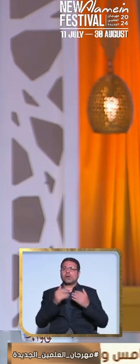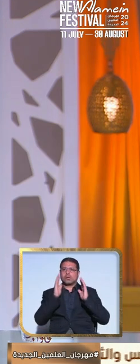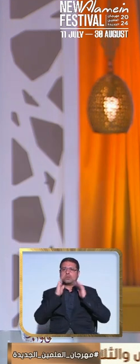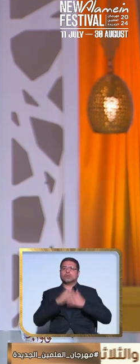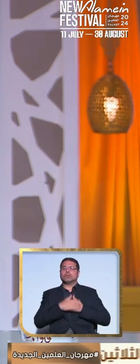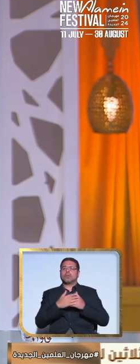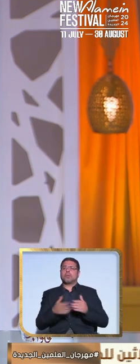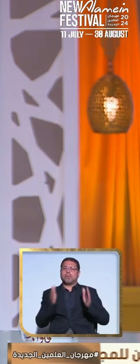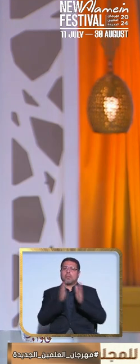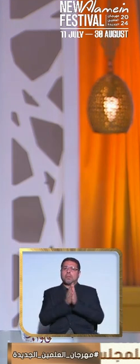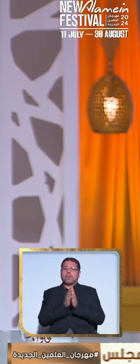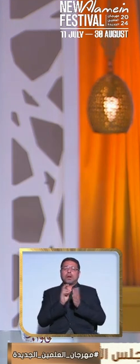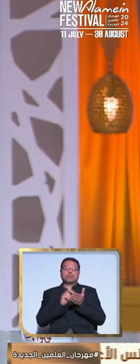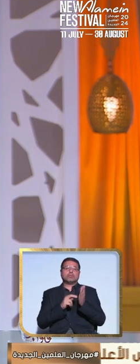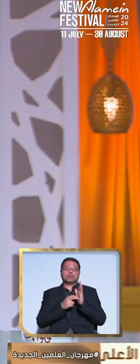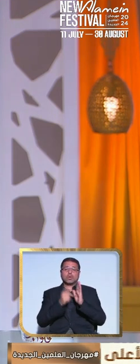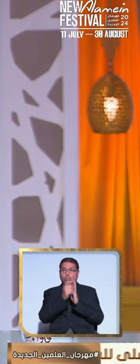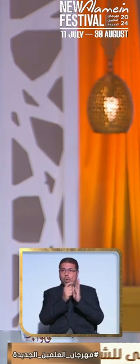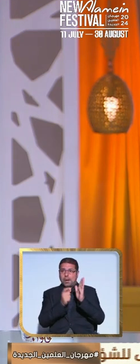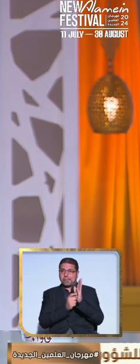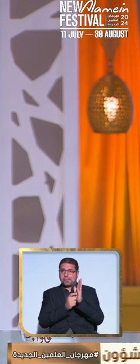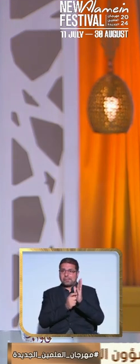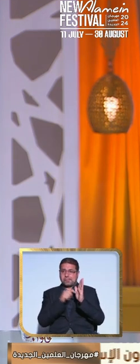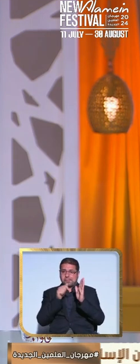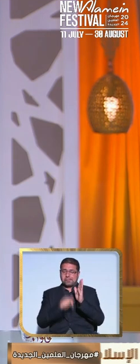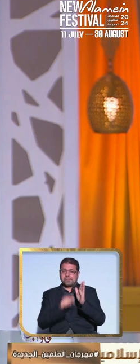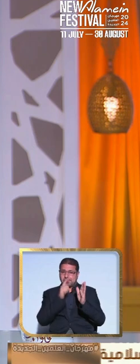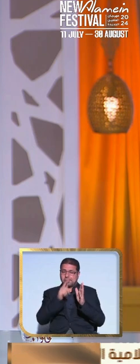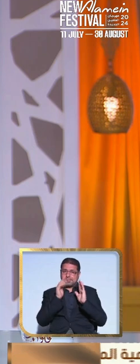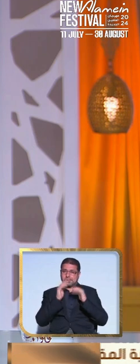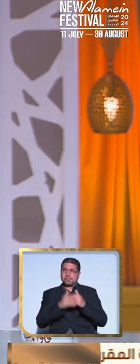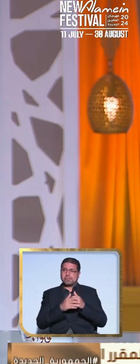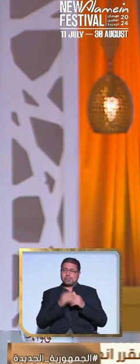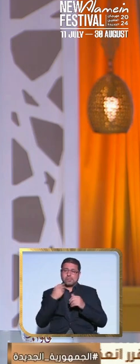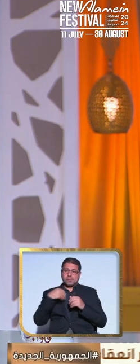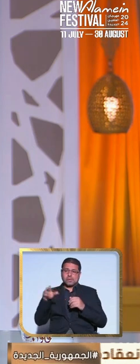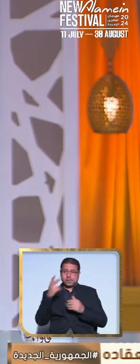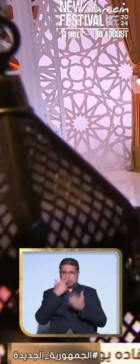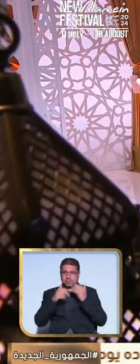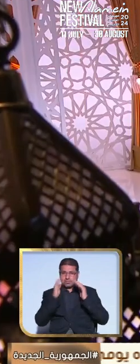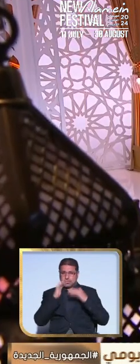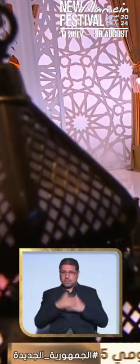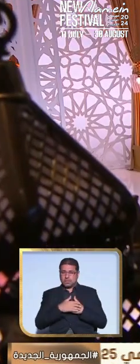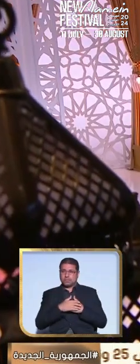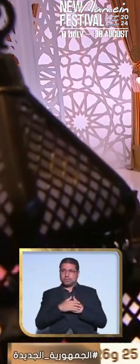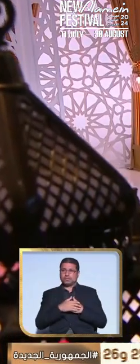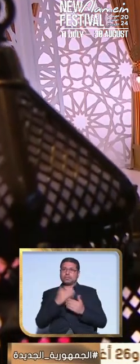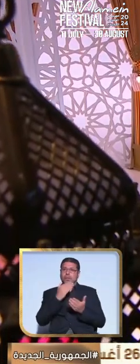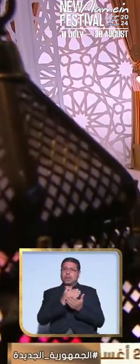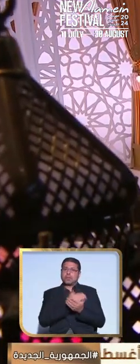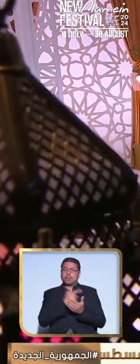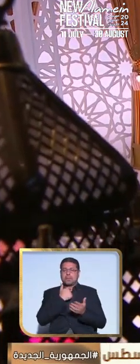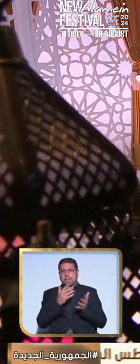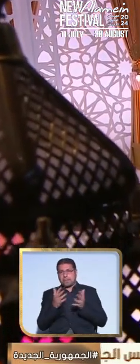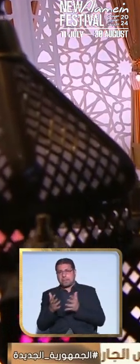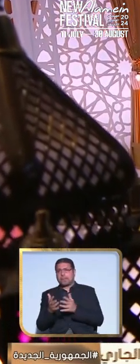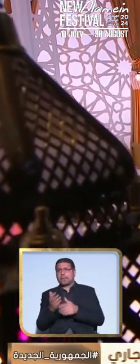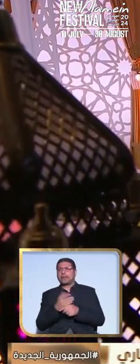الصلوات. الواجب في مساله قضاء فوائت الصلاه، واللي انا بميل اليه